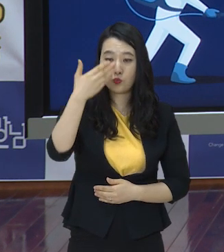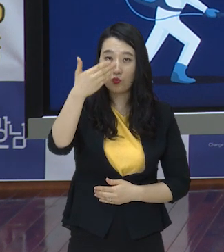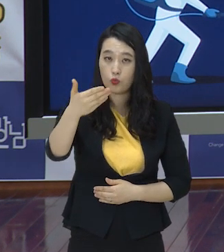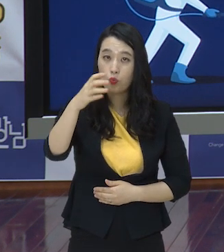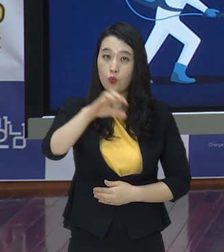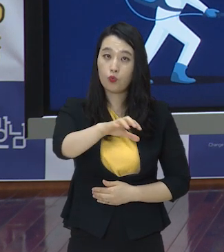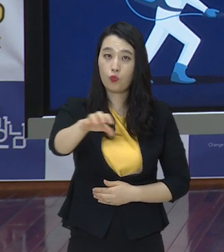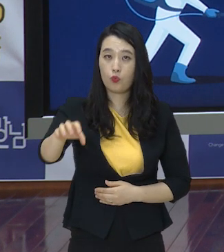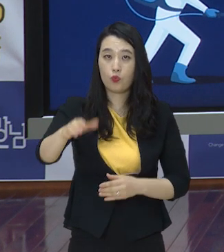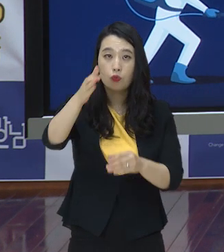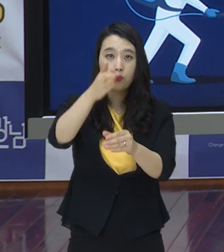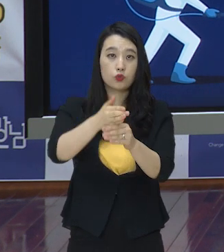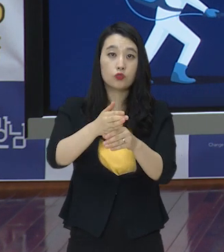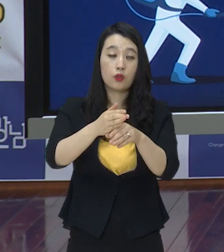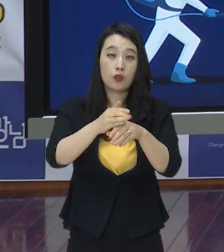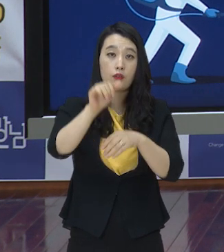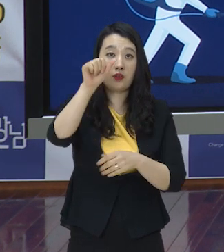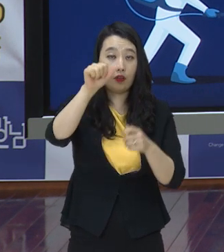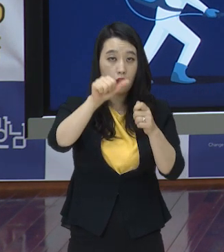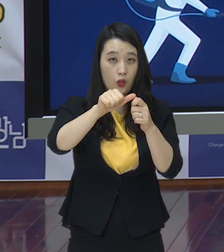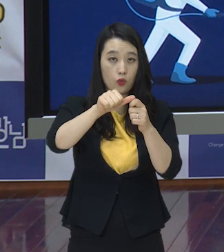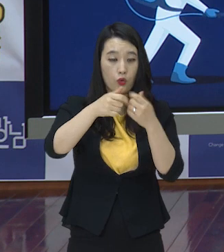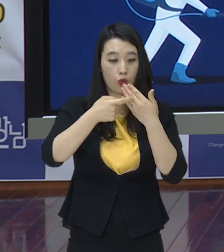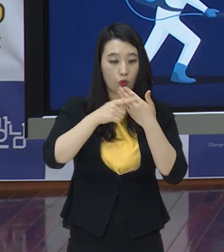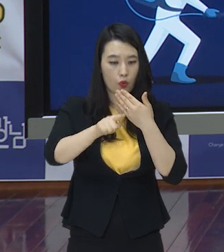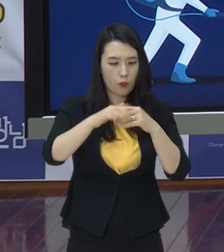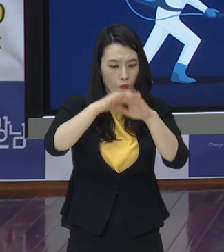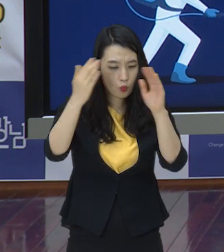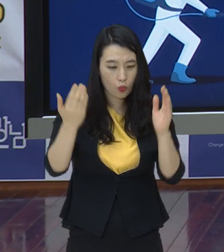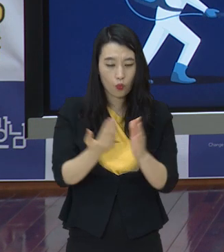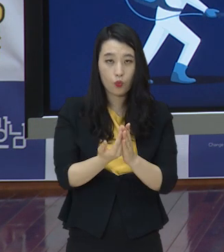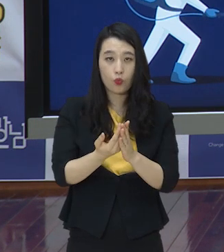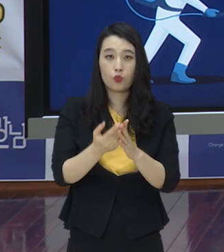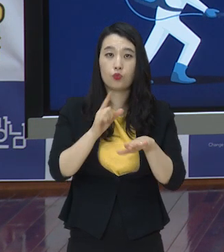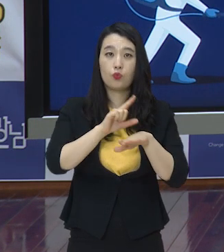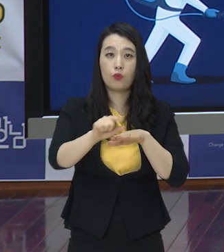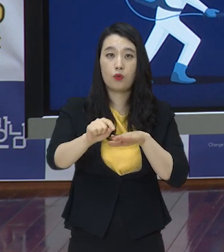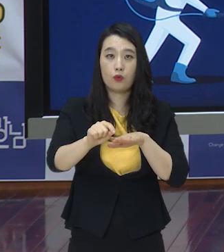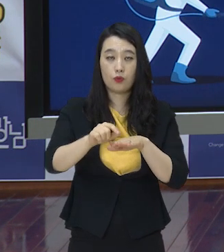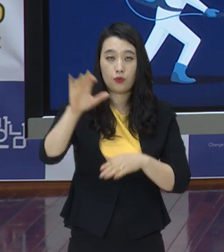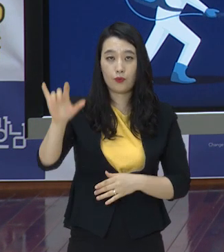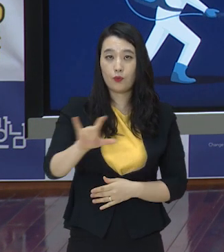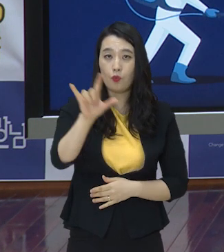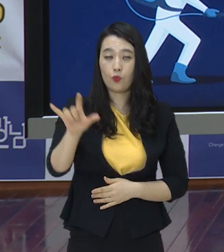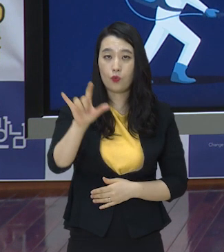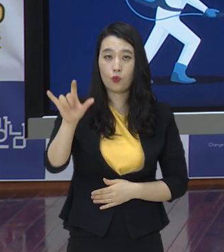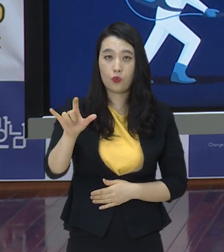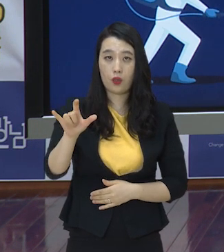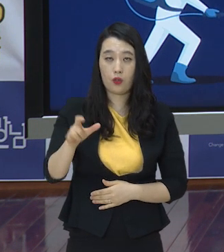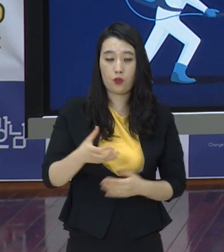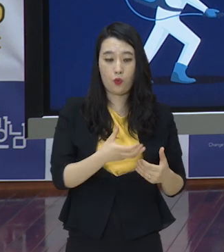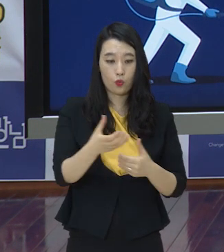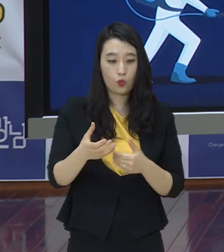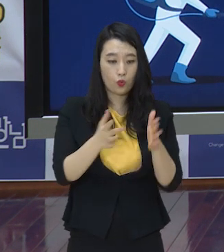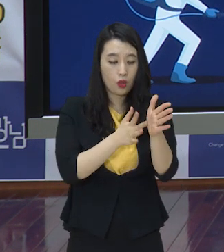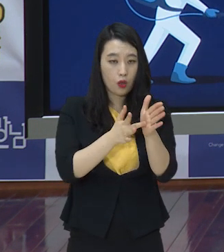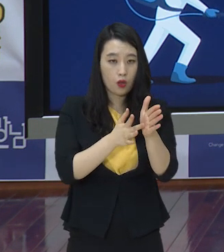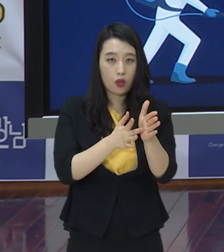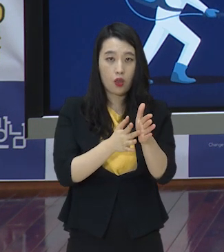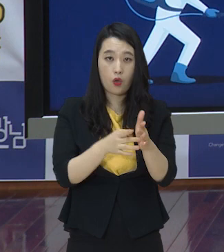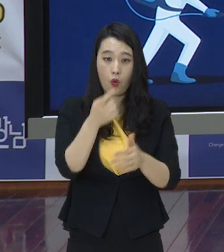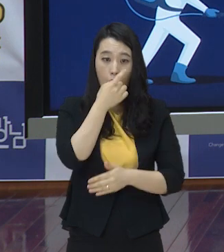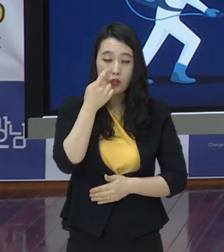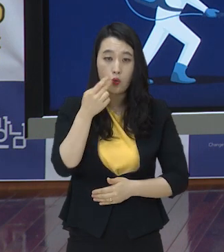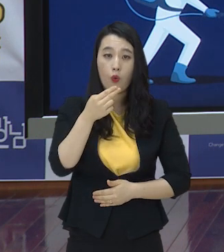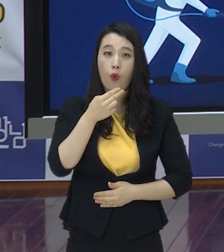229곳 중 5곳을 제외한 모든 지자체가 코로나19 방역 소독에 검증되지 않는 살충제를